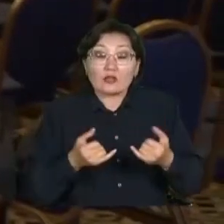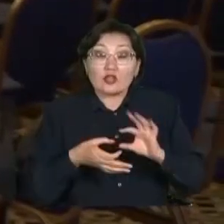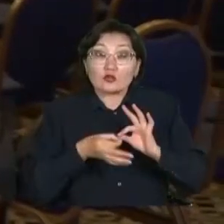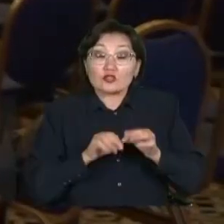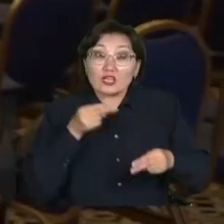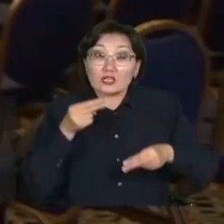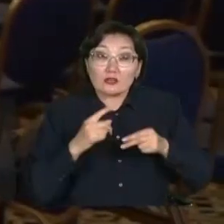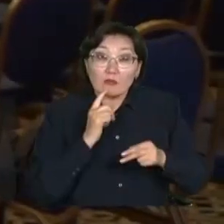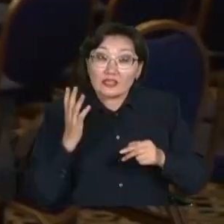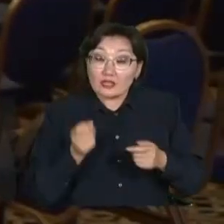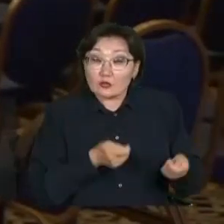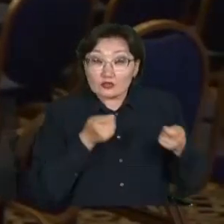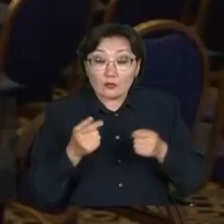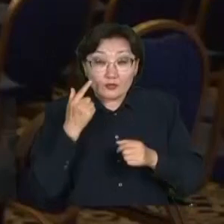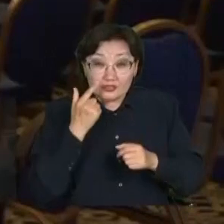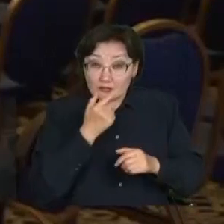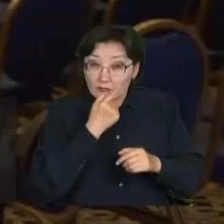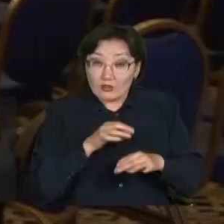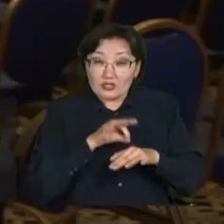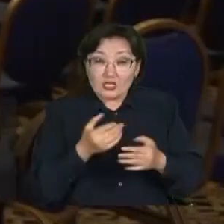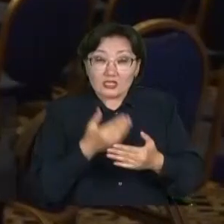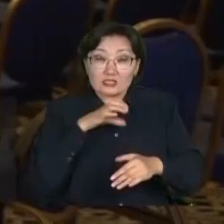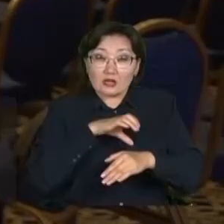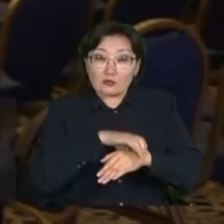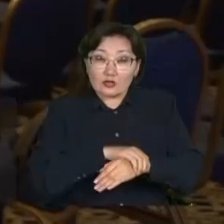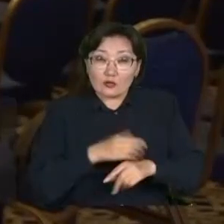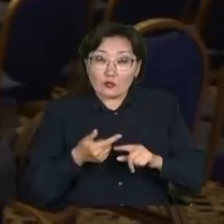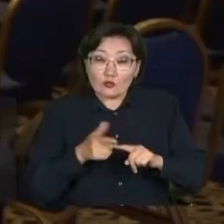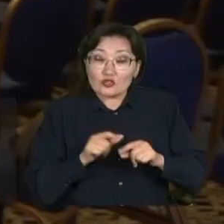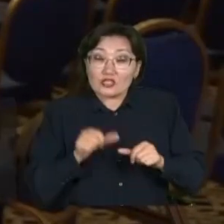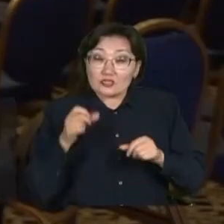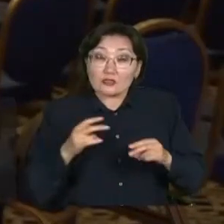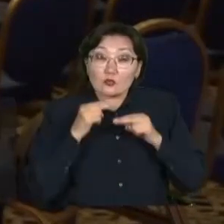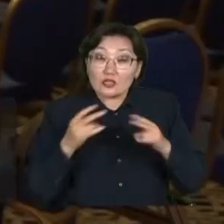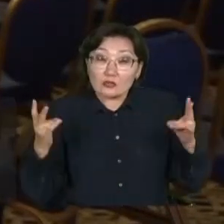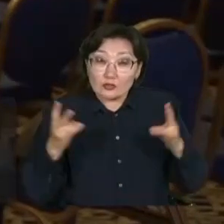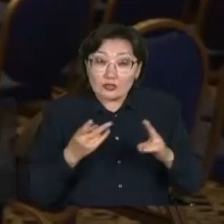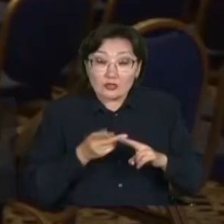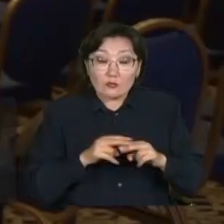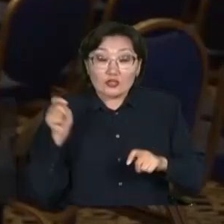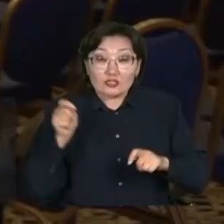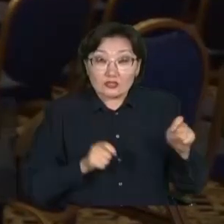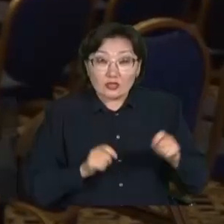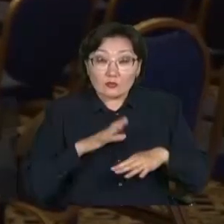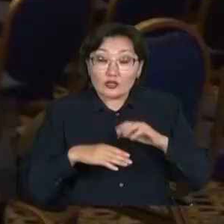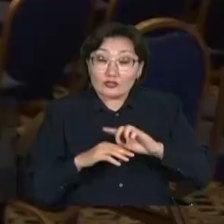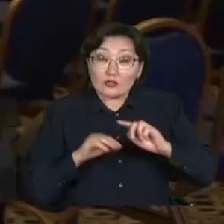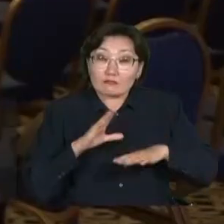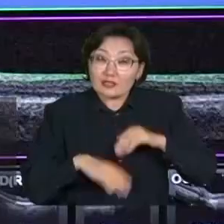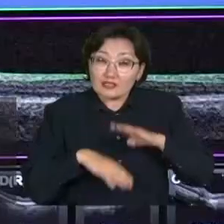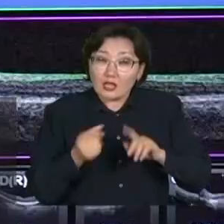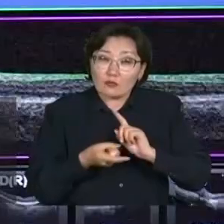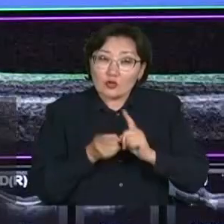туралы баяндамамен келдім. Көз ауруларын ерте диагностикалау бүгінде аса назар аударуды қажет етіп отыр. Сондықтан бұл конгресс тәжірибе алмасу үшін